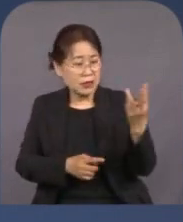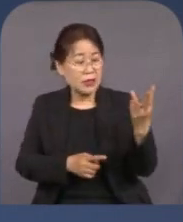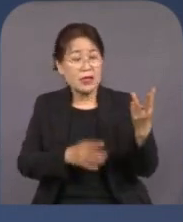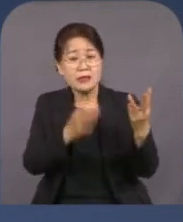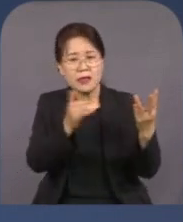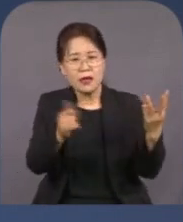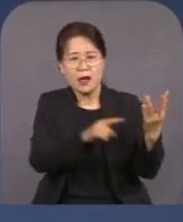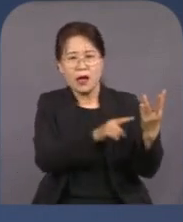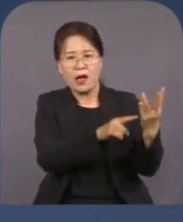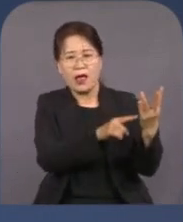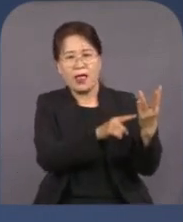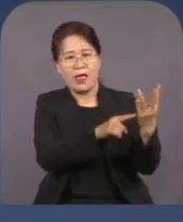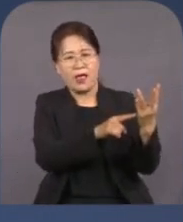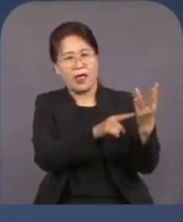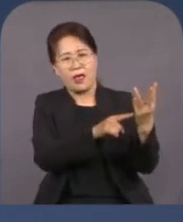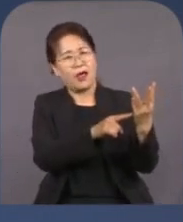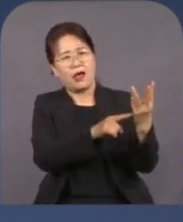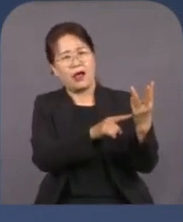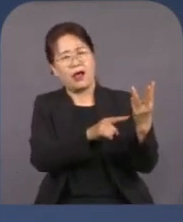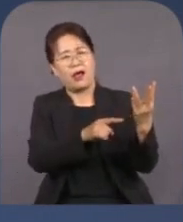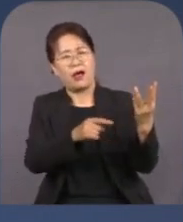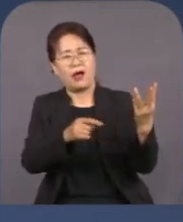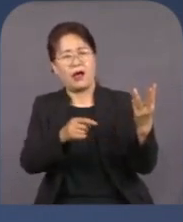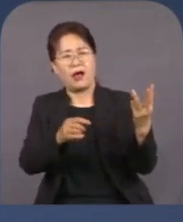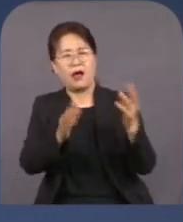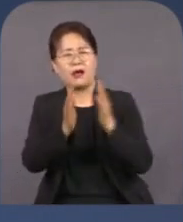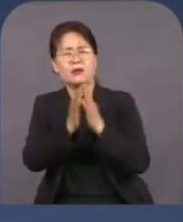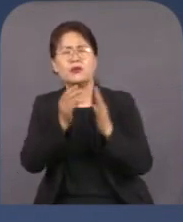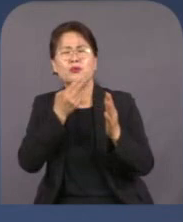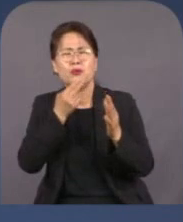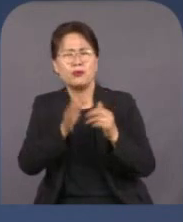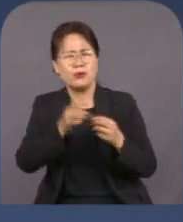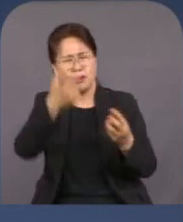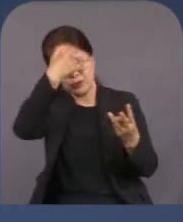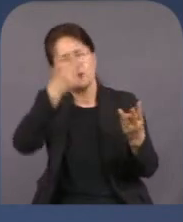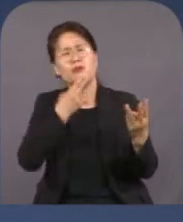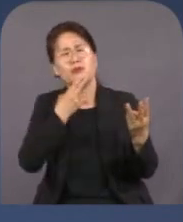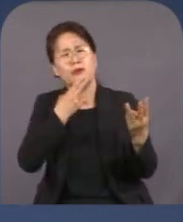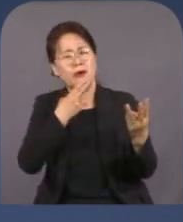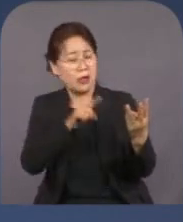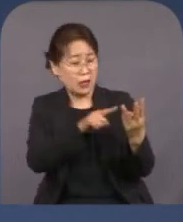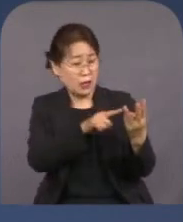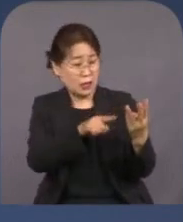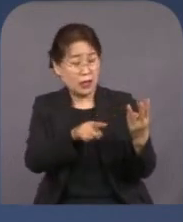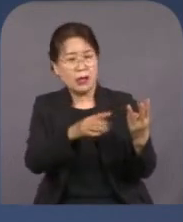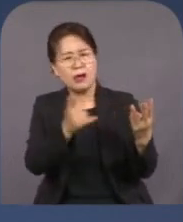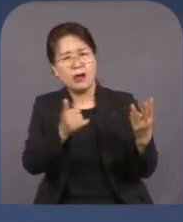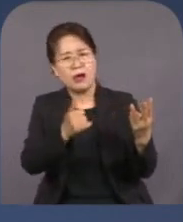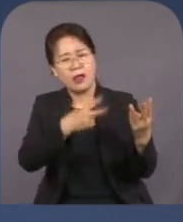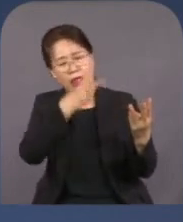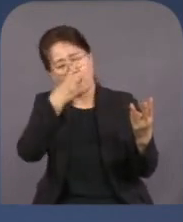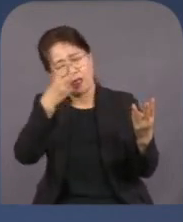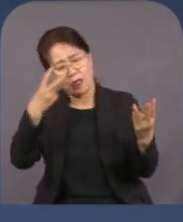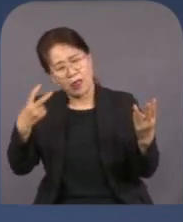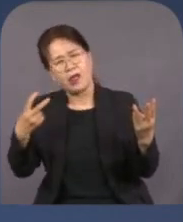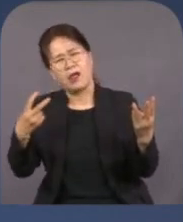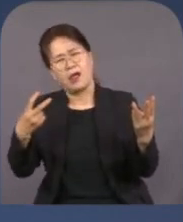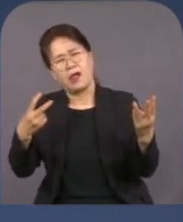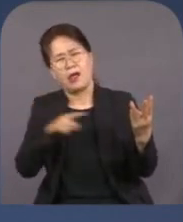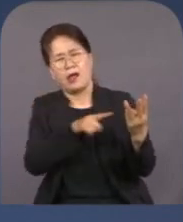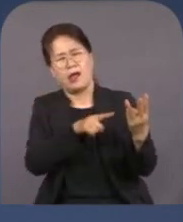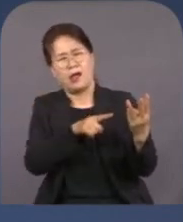인간들은요 그때 기도하지 않았어요 예수님께서 와보니까 세 번이나 잠을 자고 있었단 말이에요